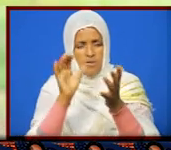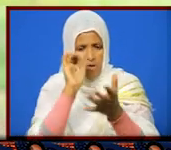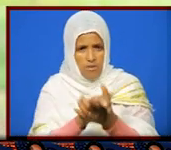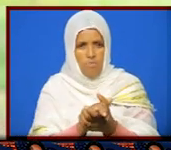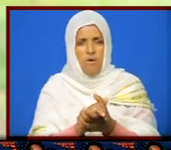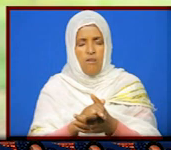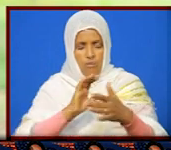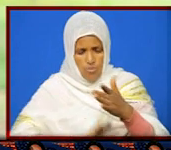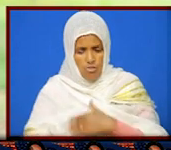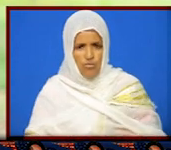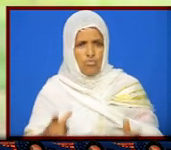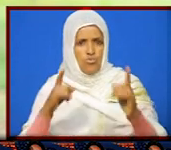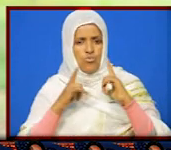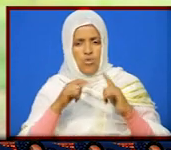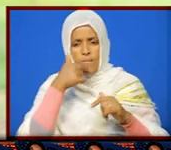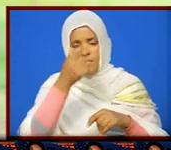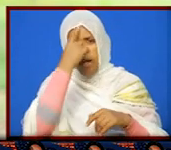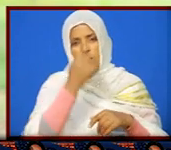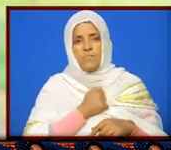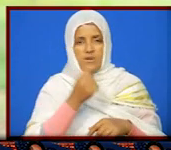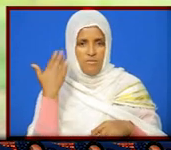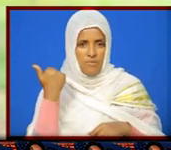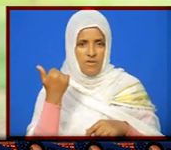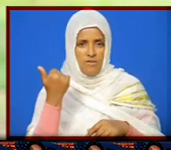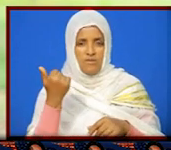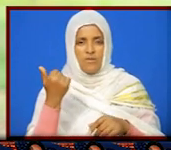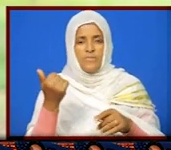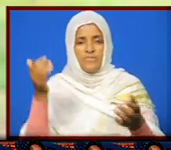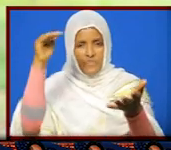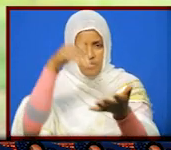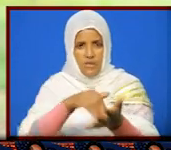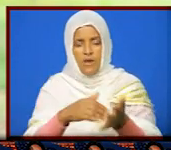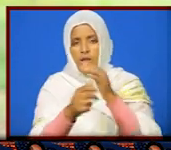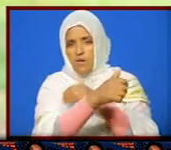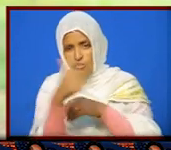ሚስት አግብቶ ትዳር መስርቶ ይኖራል ብለው እንትን የሚያምኑ ነበር። እንደገና